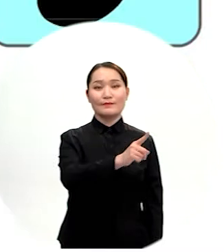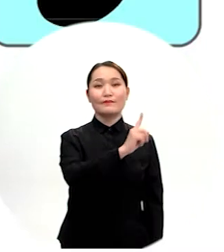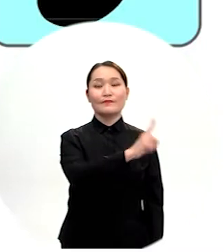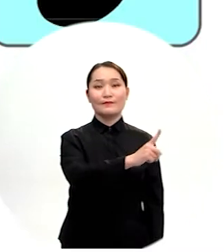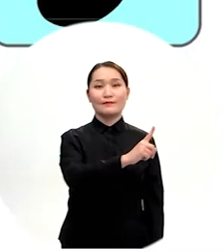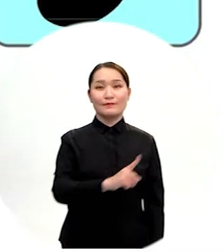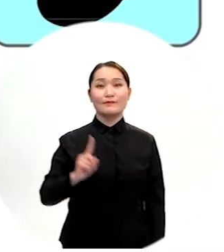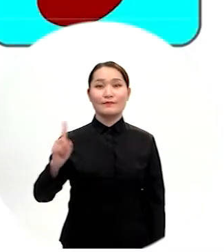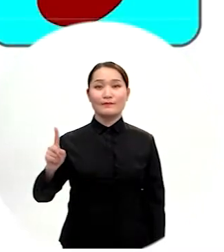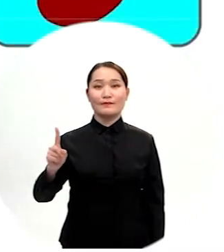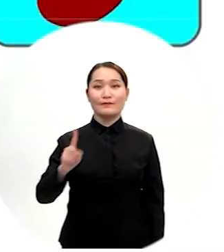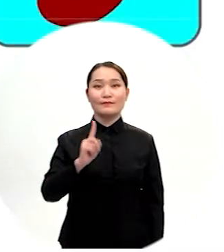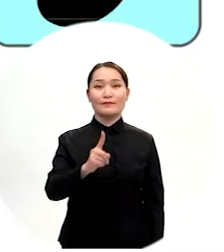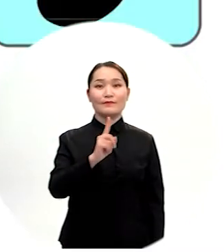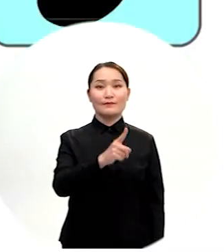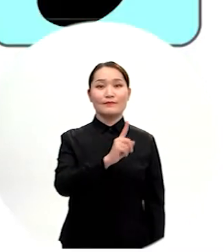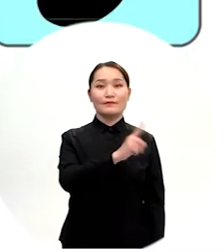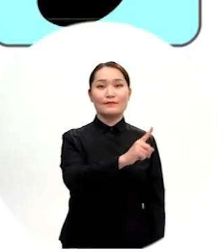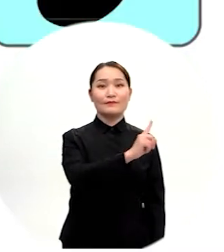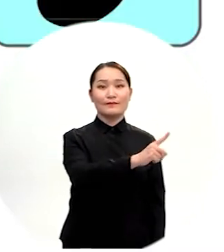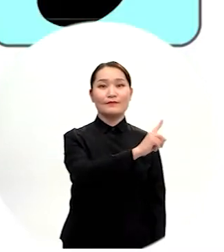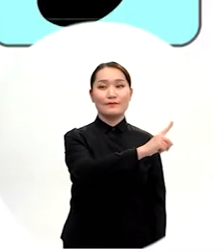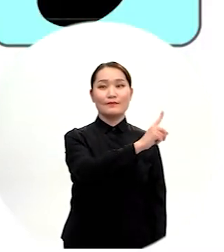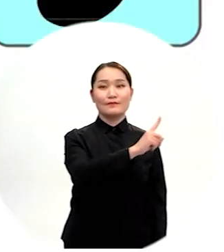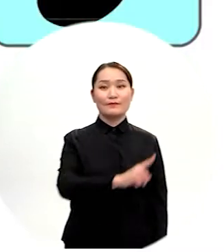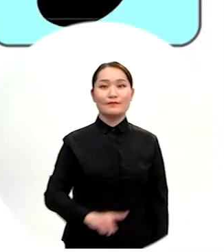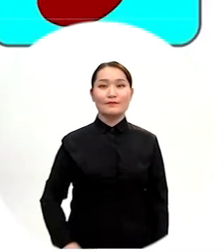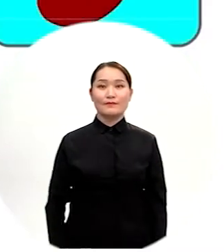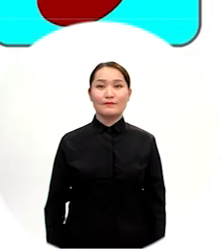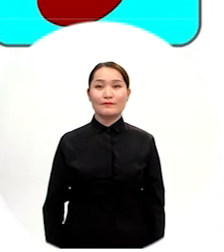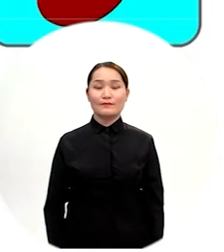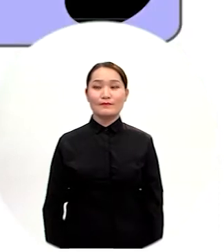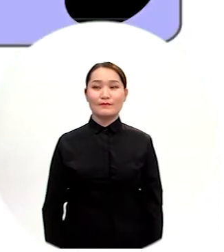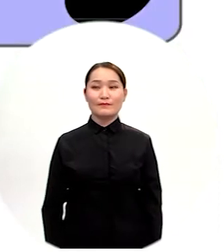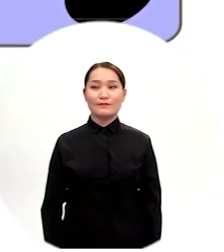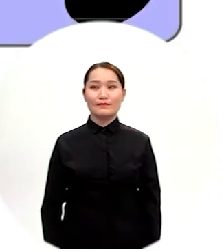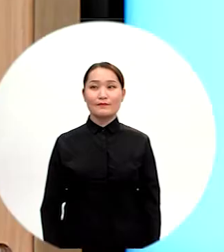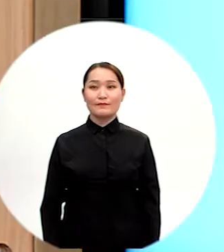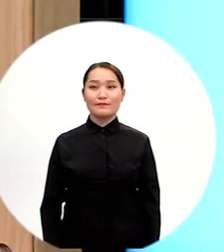higher E, Boro E, Doro E, Nicky, higher E, Boro E, Doro E.